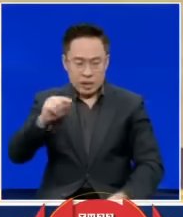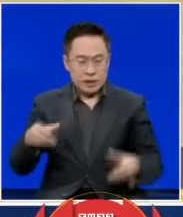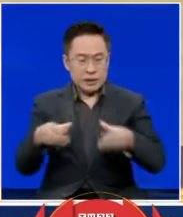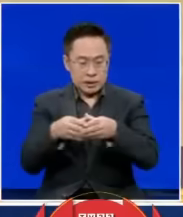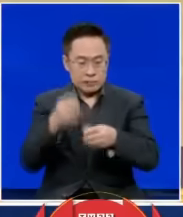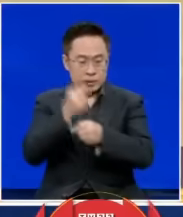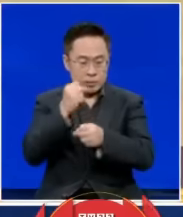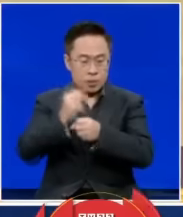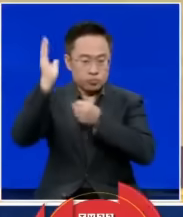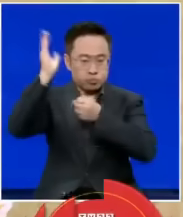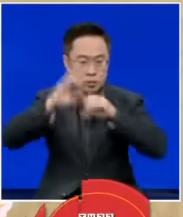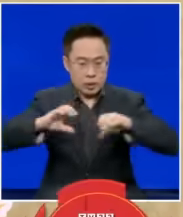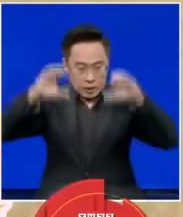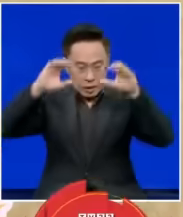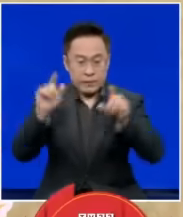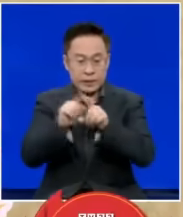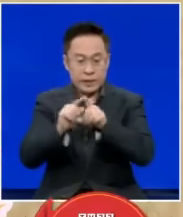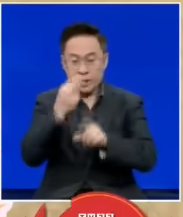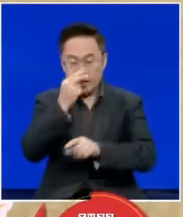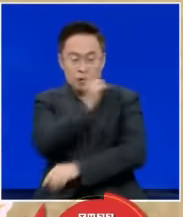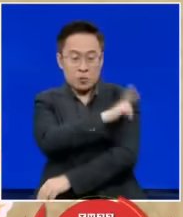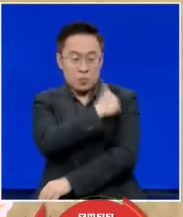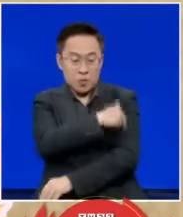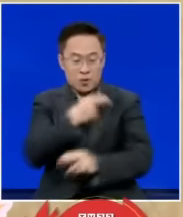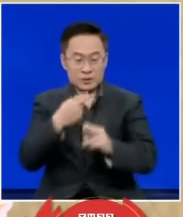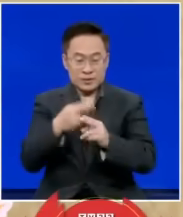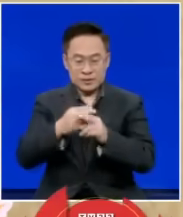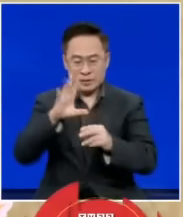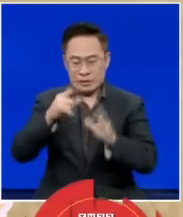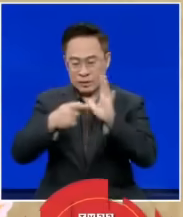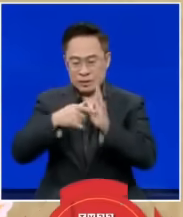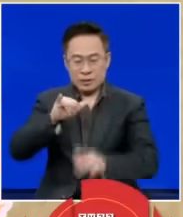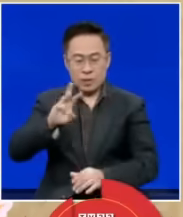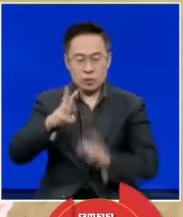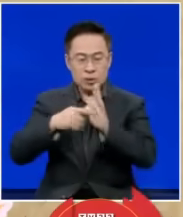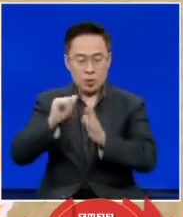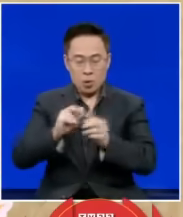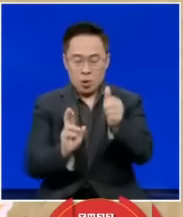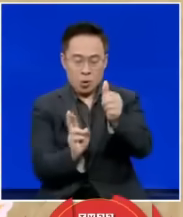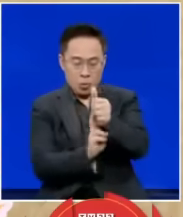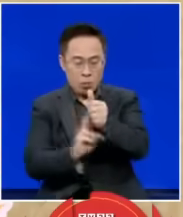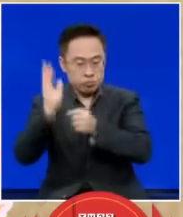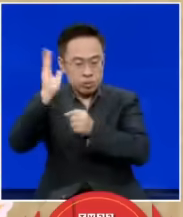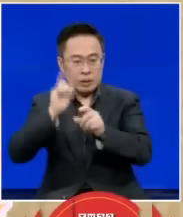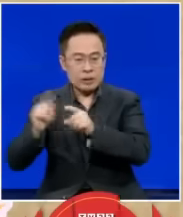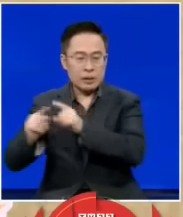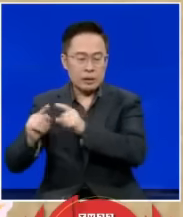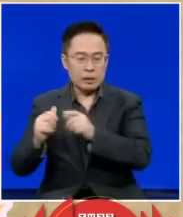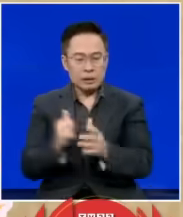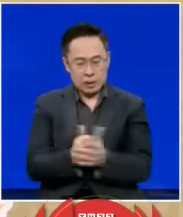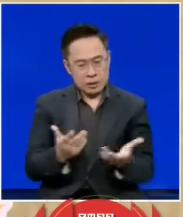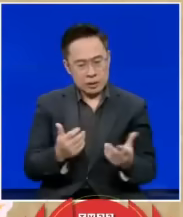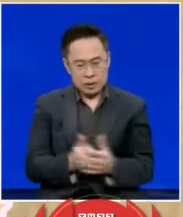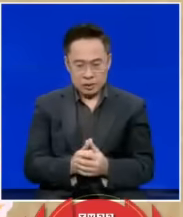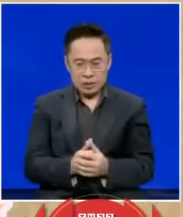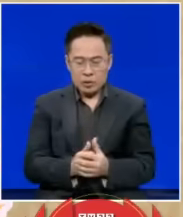จำสำนักนายกคุณหมอชัยวัชรงค์เนี่ยนะครับแล้วก็ท่านรองโฆษกทั้งหลายคุณคารมพลพรกลางเนี่ยโอ้นี่ก็หลายเรื่องนะ ของภูมิใจ